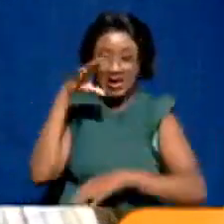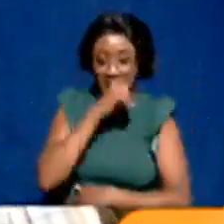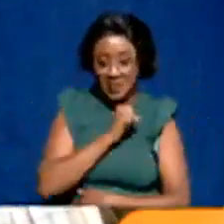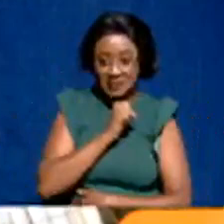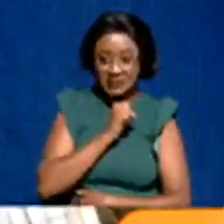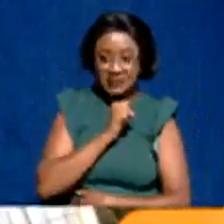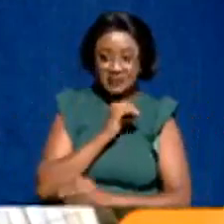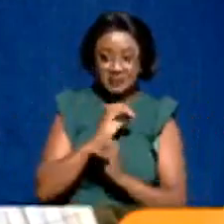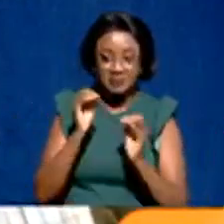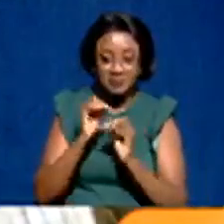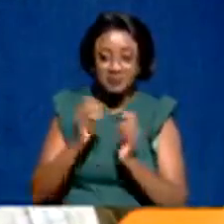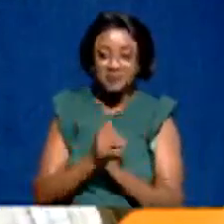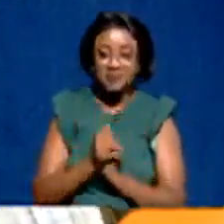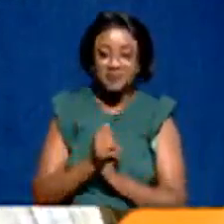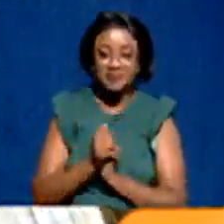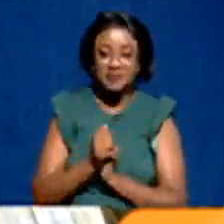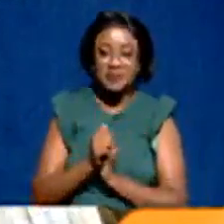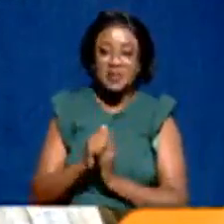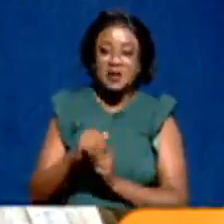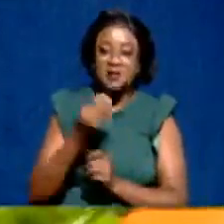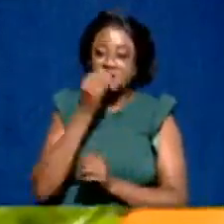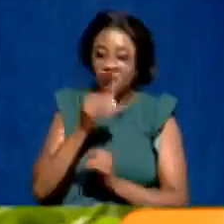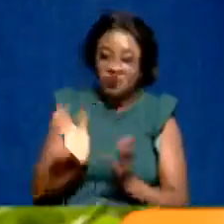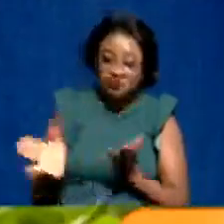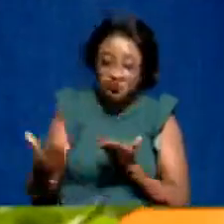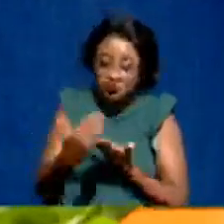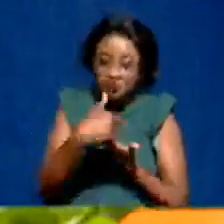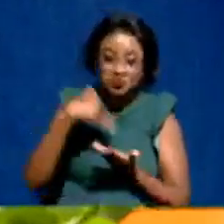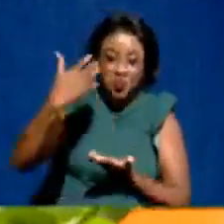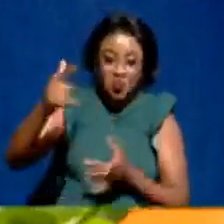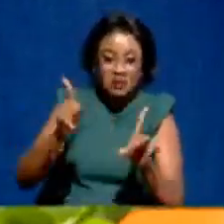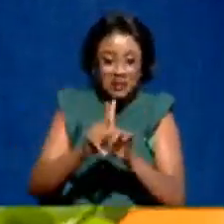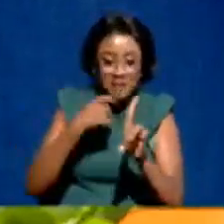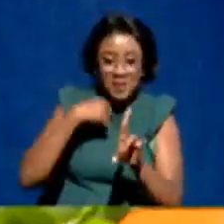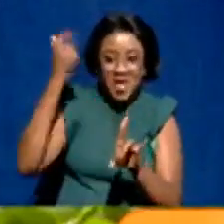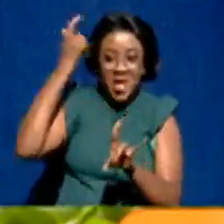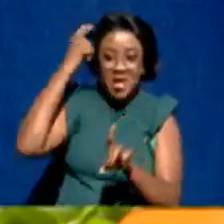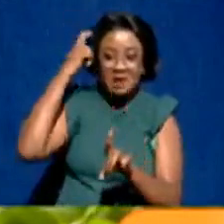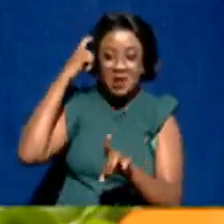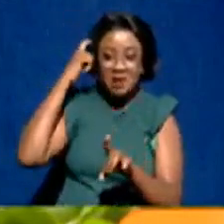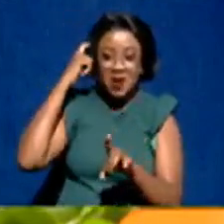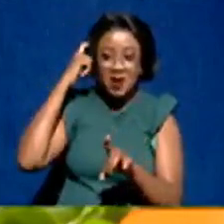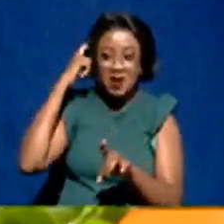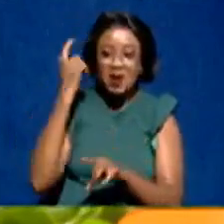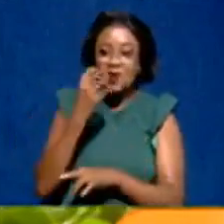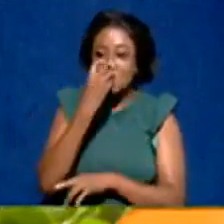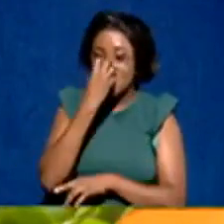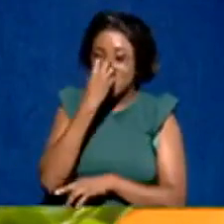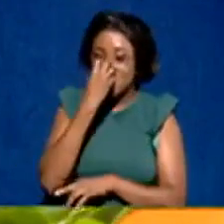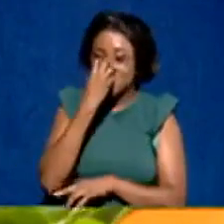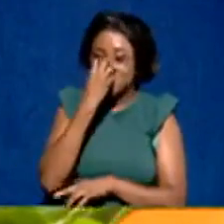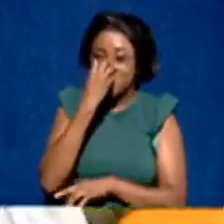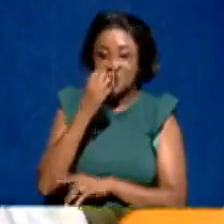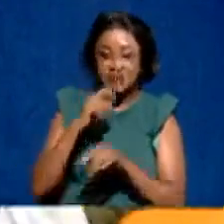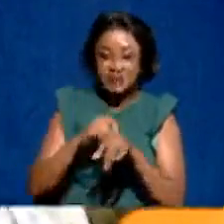Hii nchi yetu ya Kipini ilikuwa haikosi mvua mavuno ni miaka yote. Paka nakumbuka rais wa sasa mheshimiwa